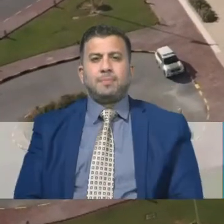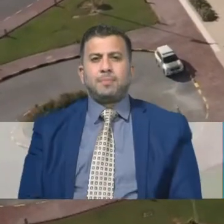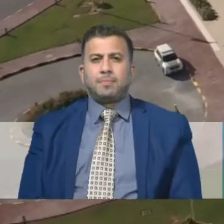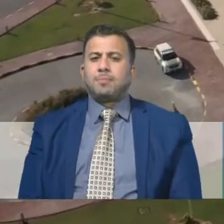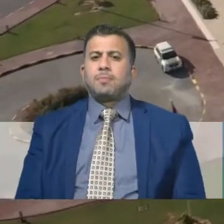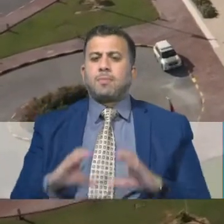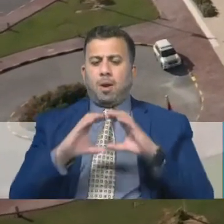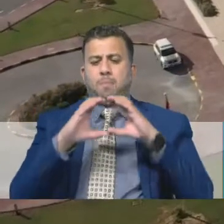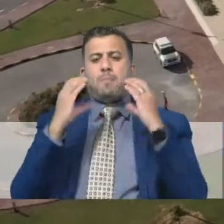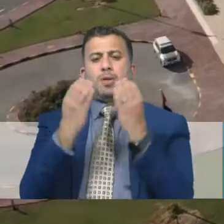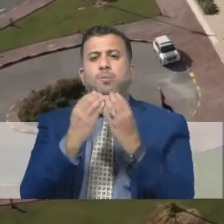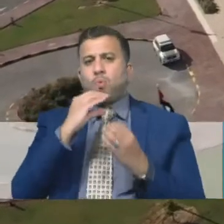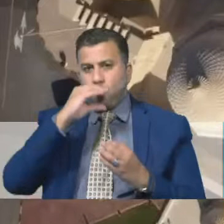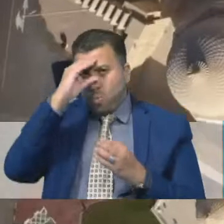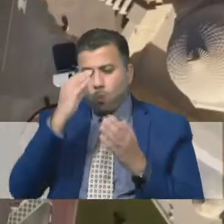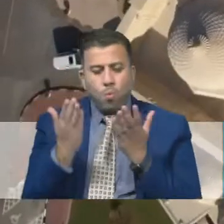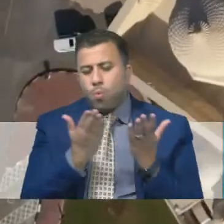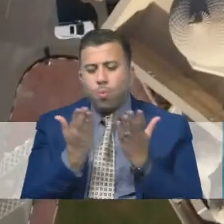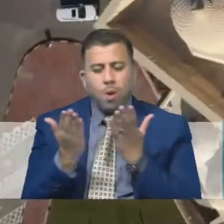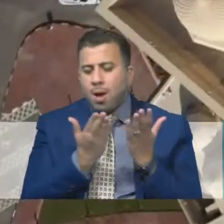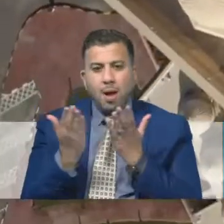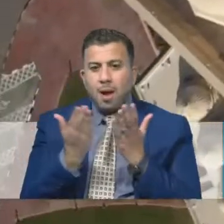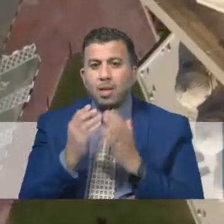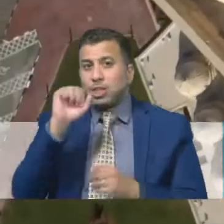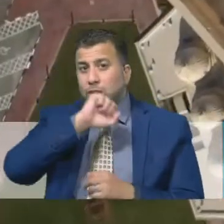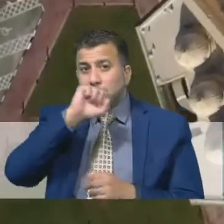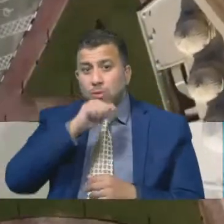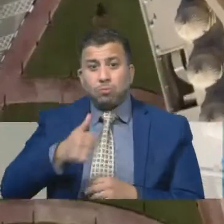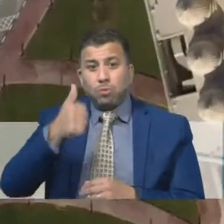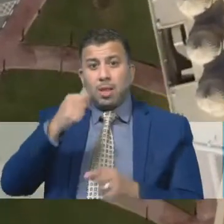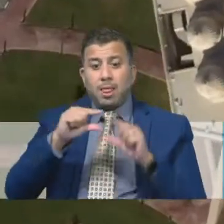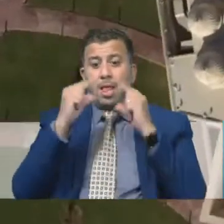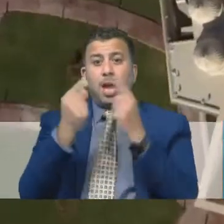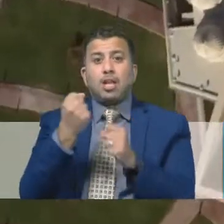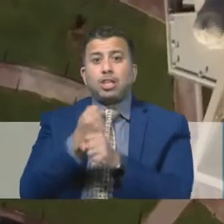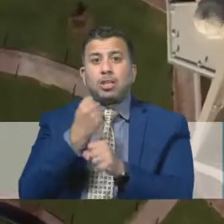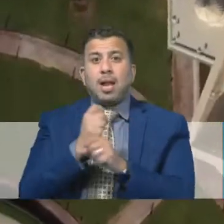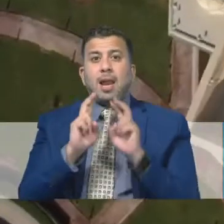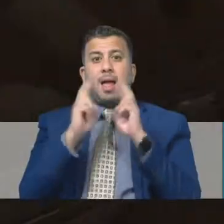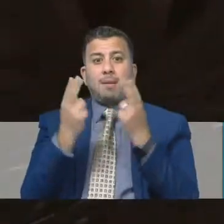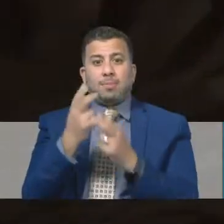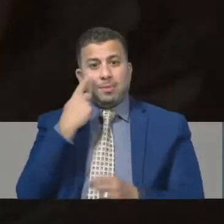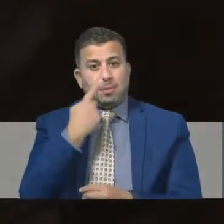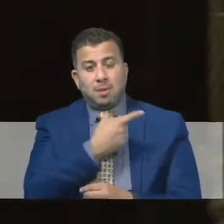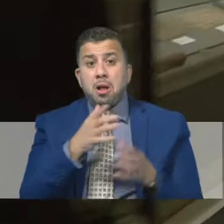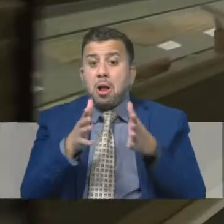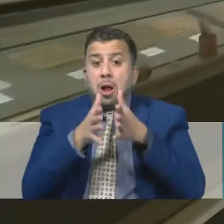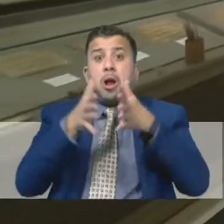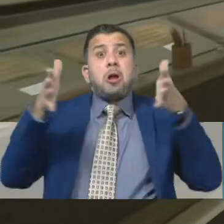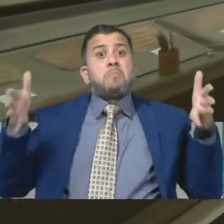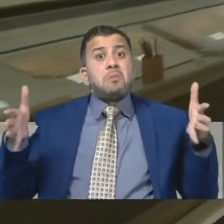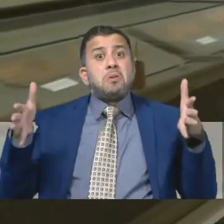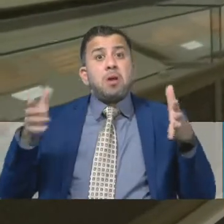مجمع القرآن الكريم بالشارقة أحد أبرز الأعمال التي أنجزتها دائرة الأشغال العامة، فهو الأكبر من نوعه